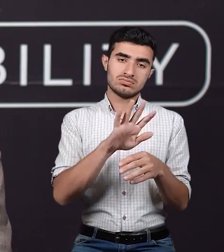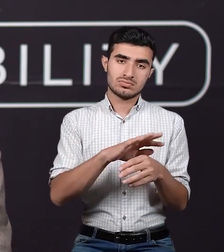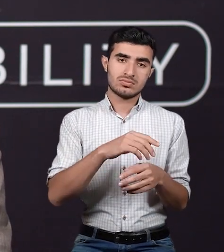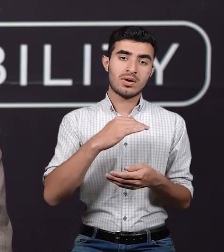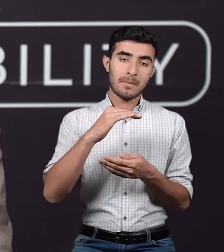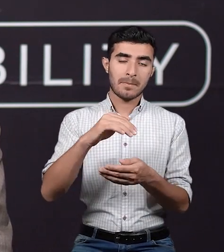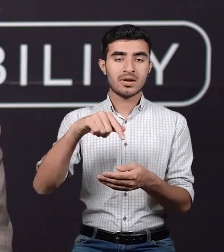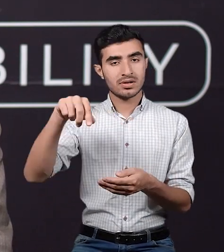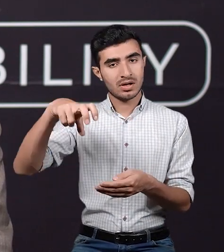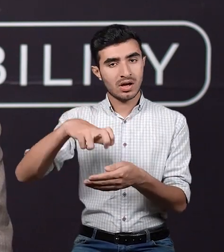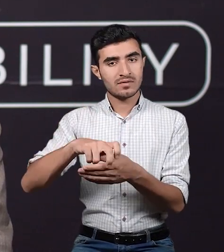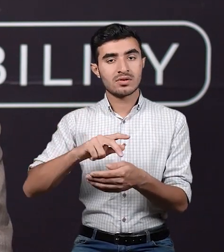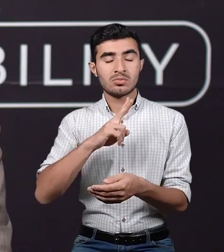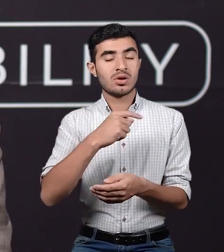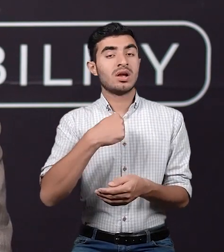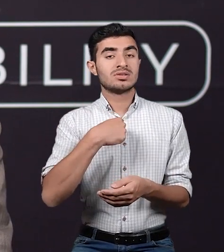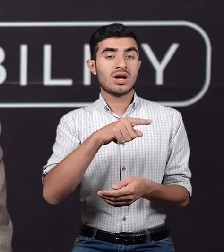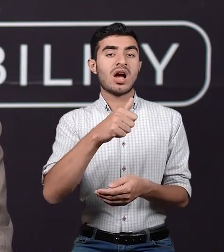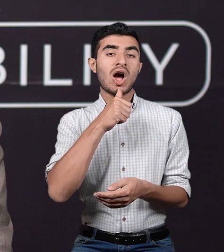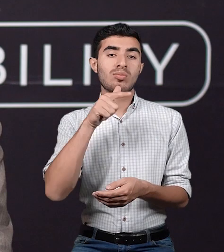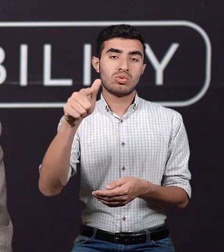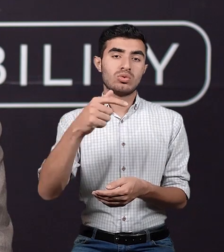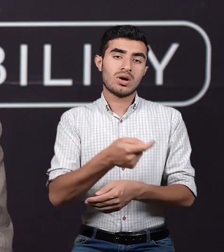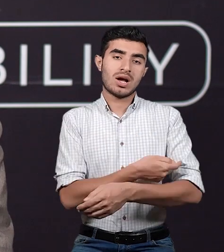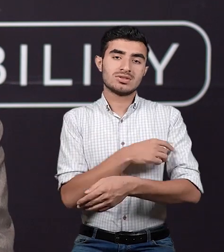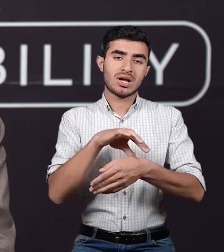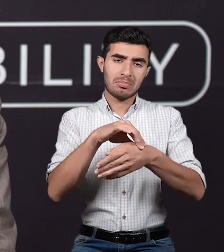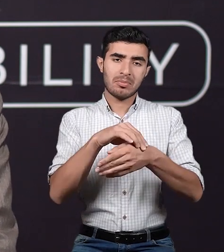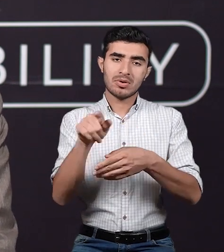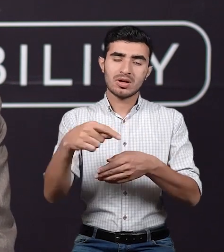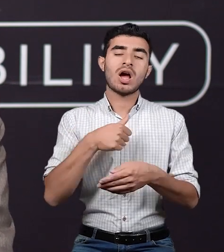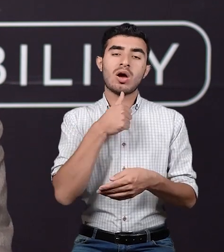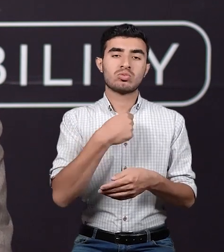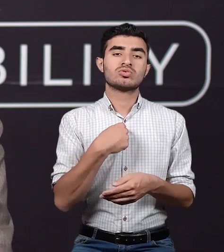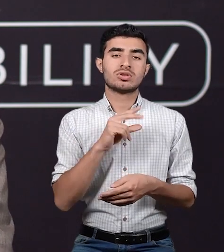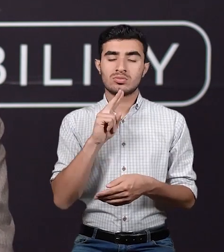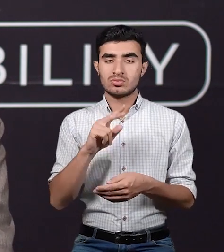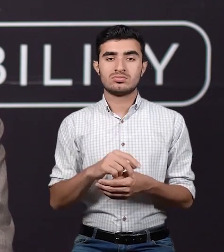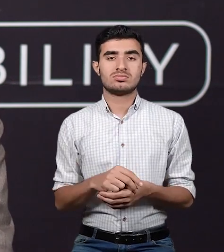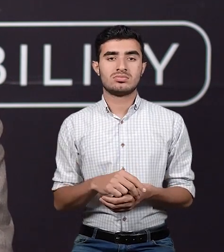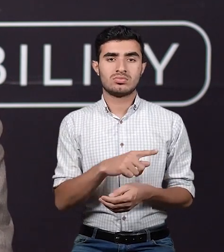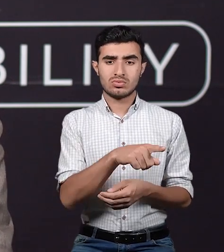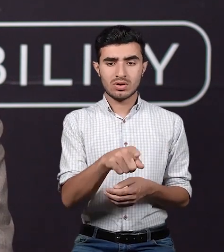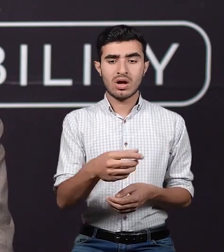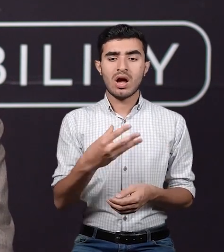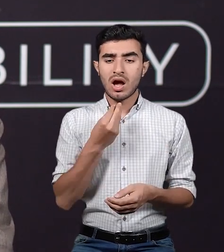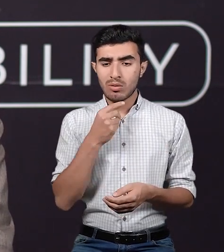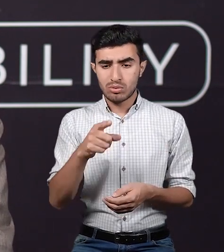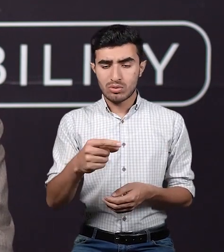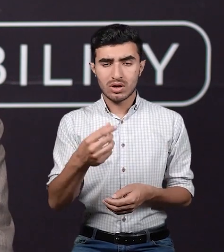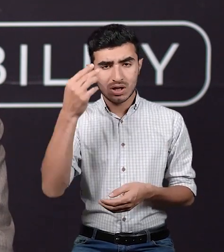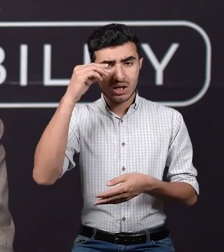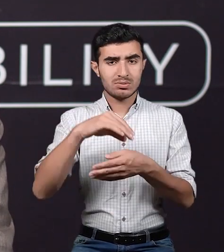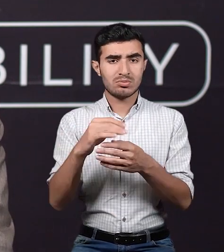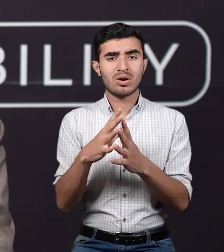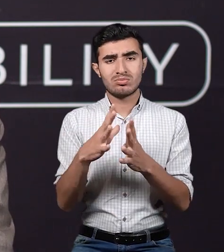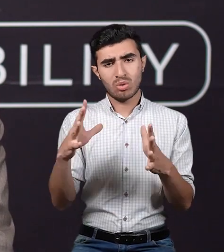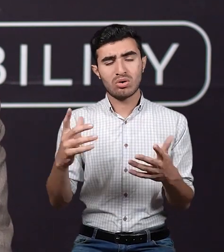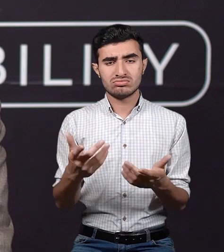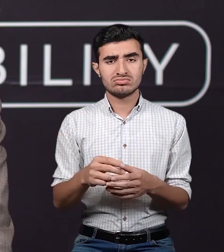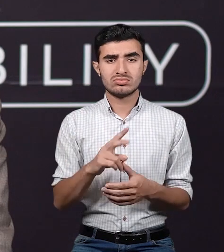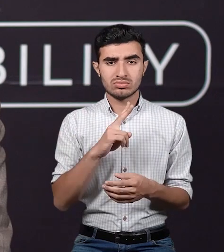اچھی نہیں ہے، ڈاکٹر نے مریض کے بیٹے کے کندھے پر ہاتھ رکھ کر کہا۔ آپ دوا کریں۔ مریض کا بیٹا خاموش